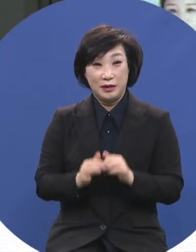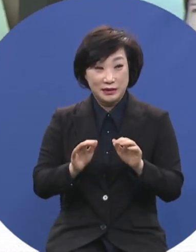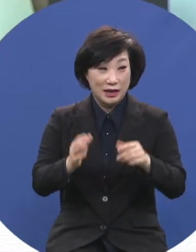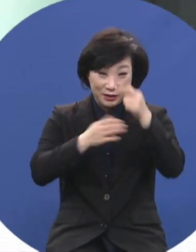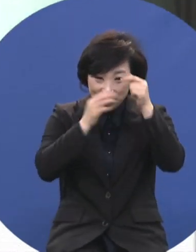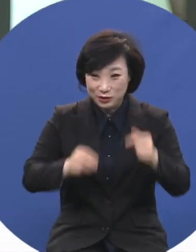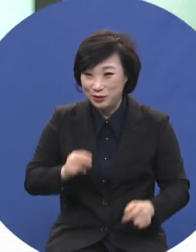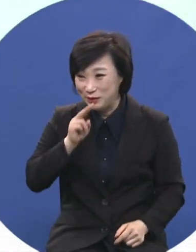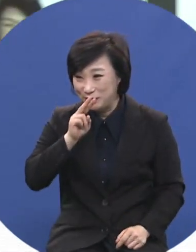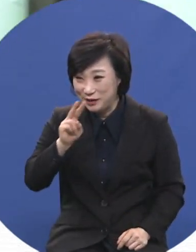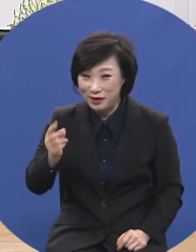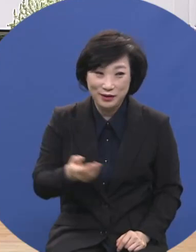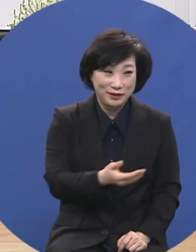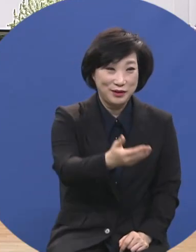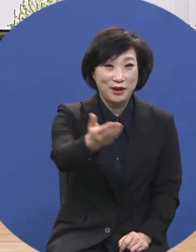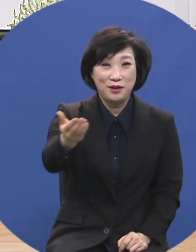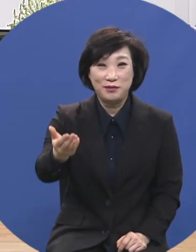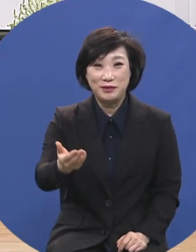성도요,